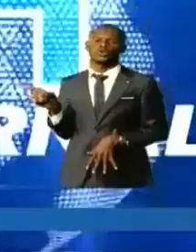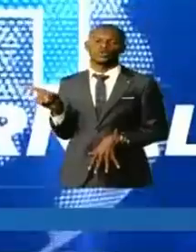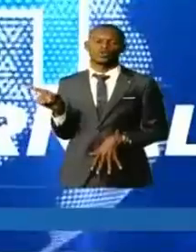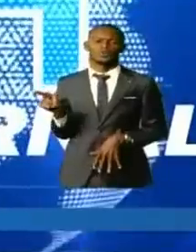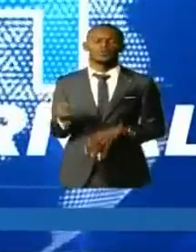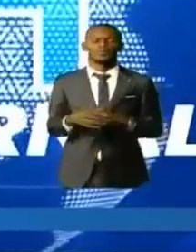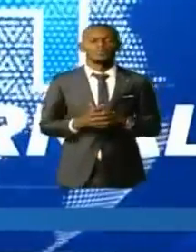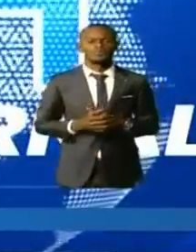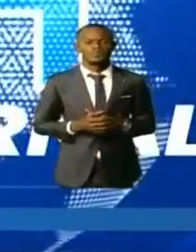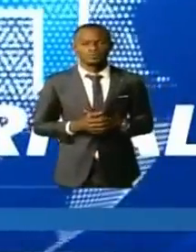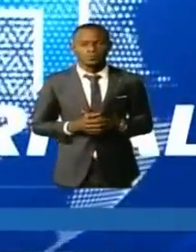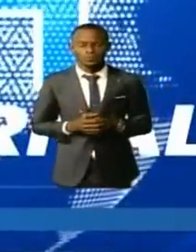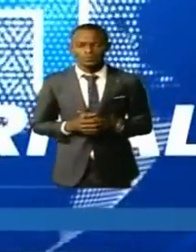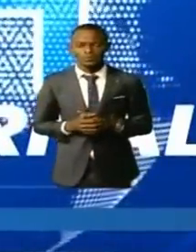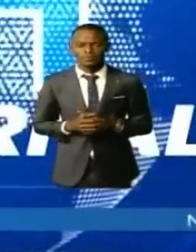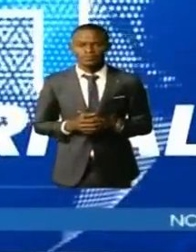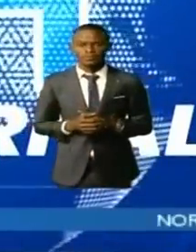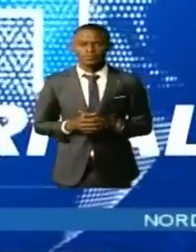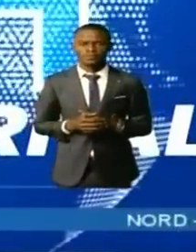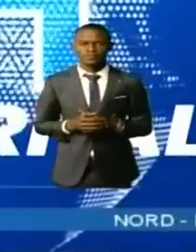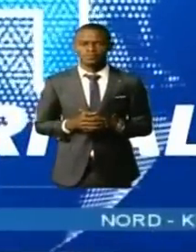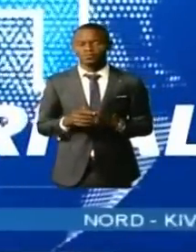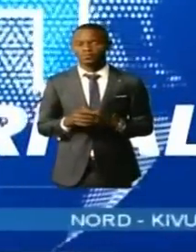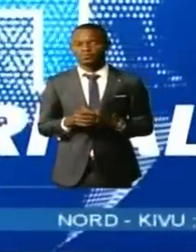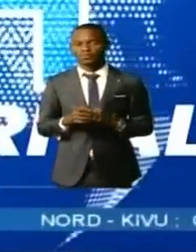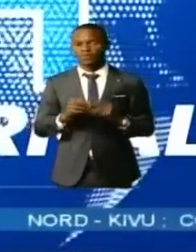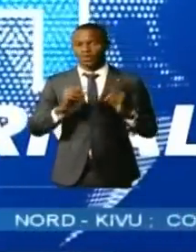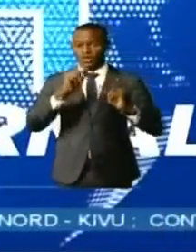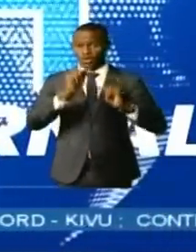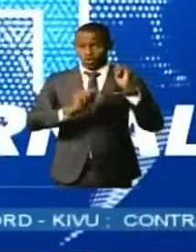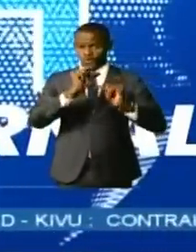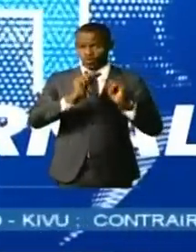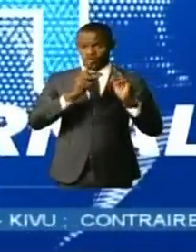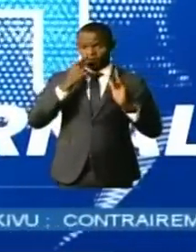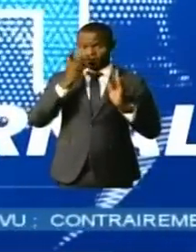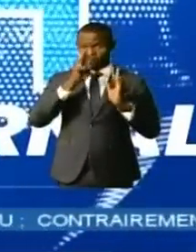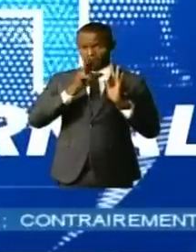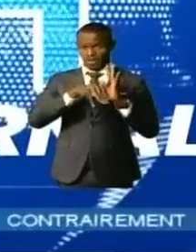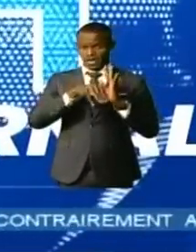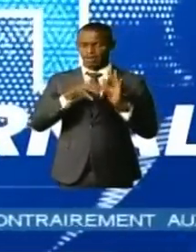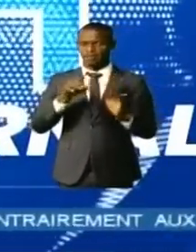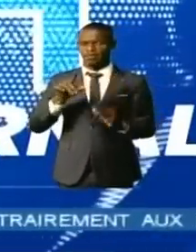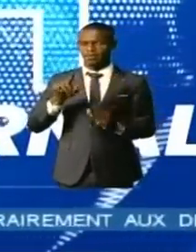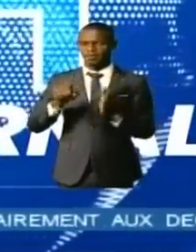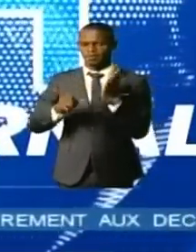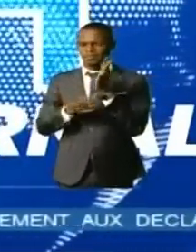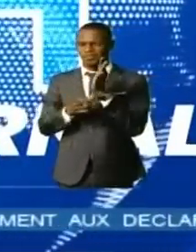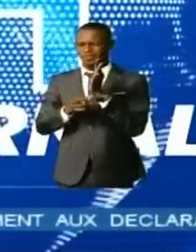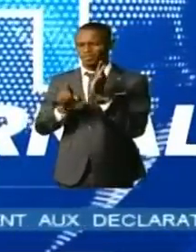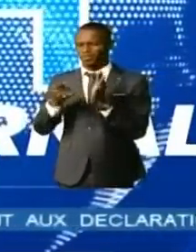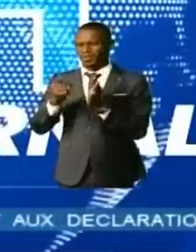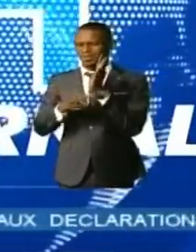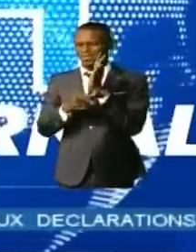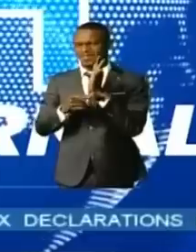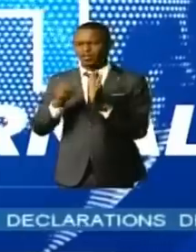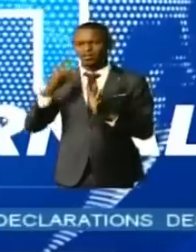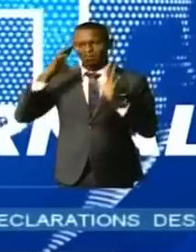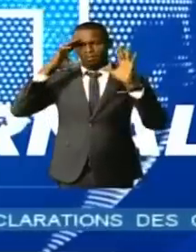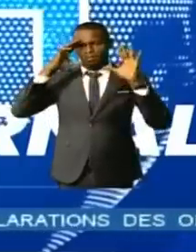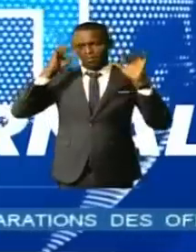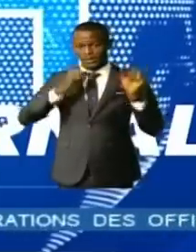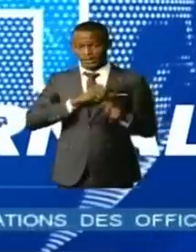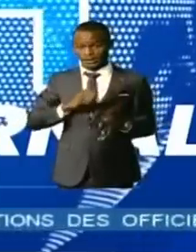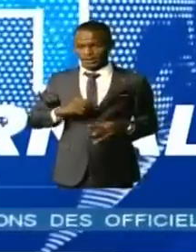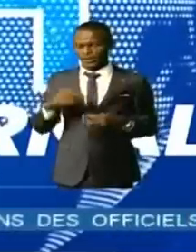Congo. Et à la Chambre haute du Parlement, le premier vice-président du Sénat a remis une enveloppe de 10 000 dollars américains